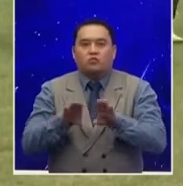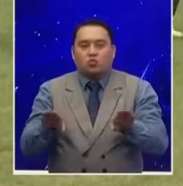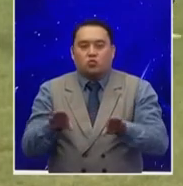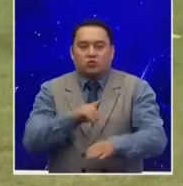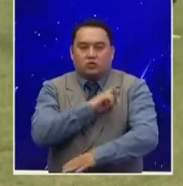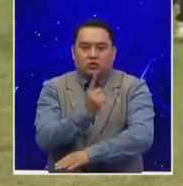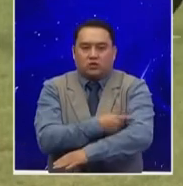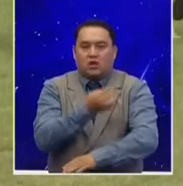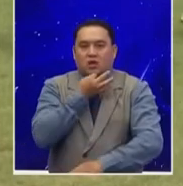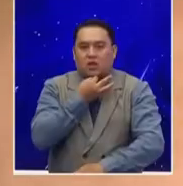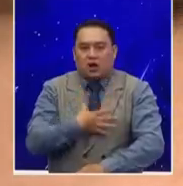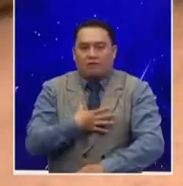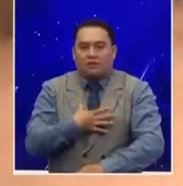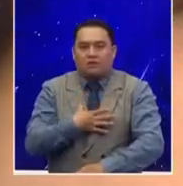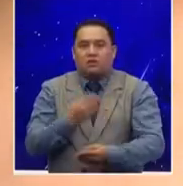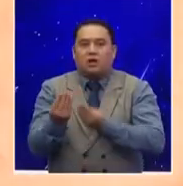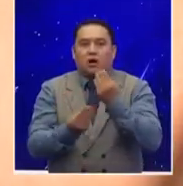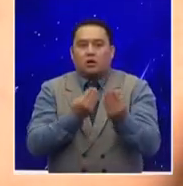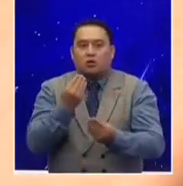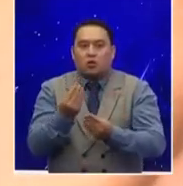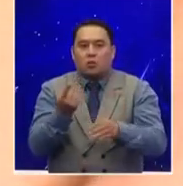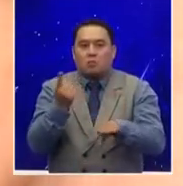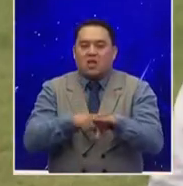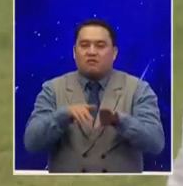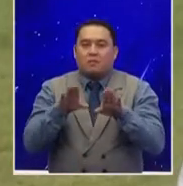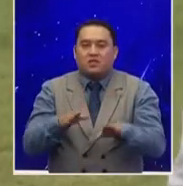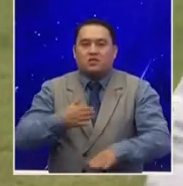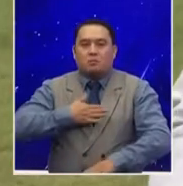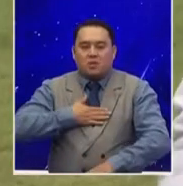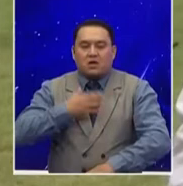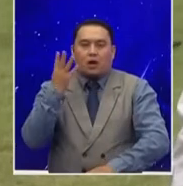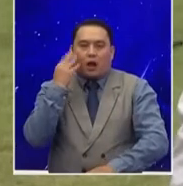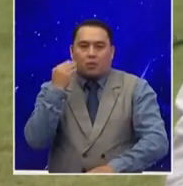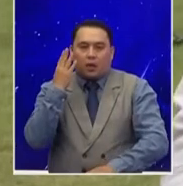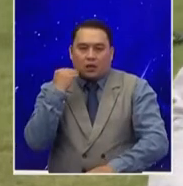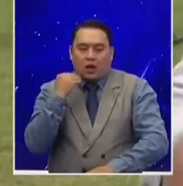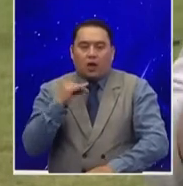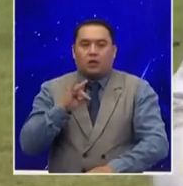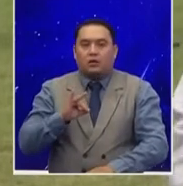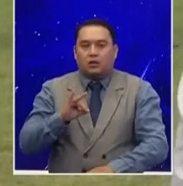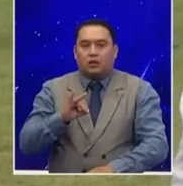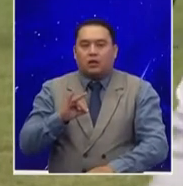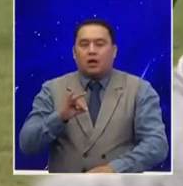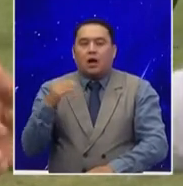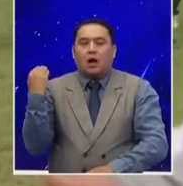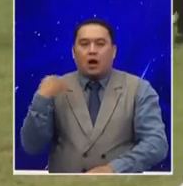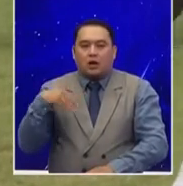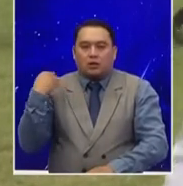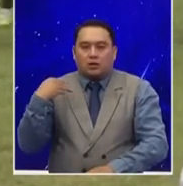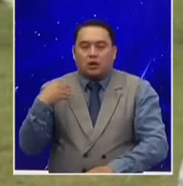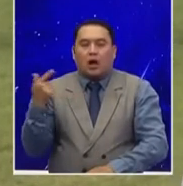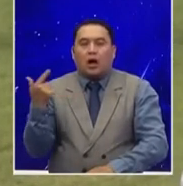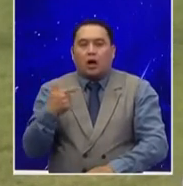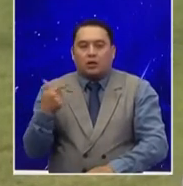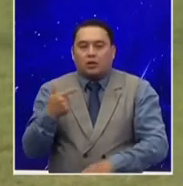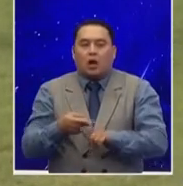мне нравится тоже их стиль игры. Фавориты идет мы, Алмата, Актау и вторая команда